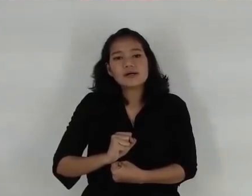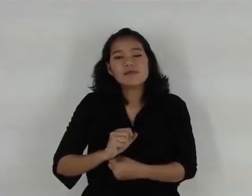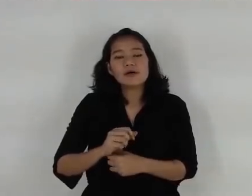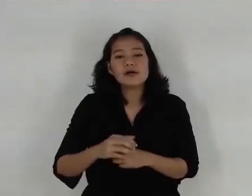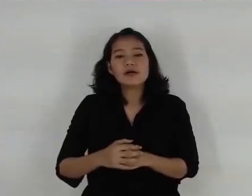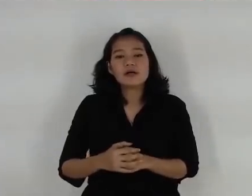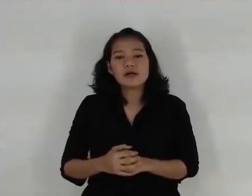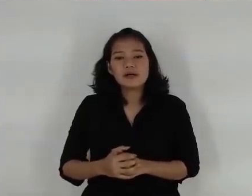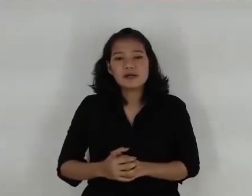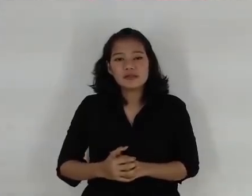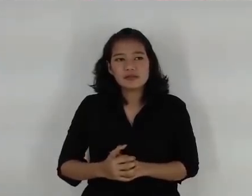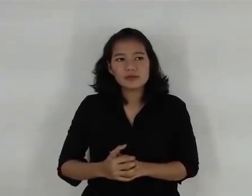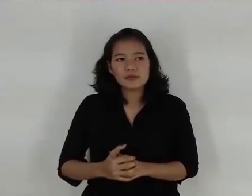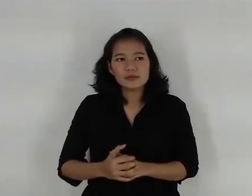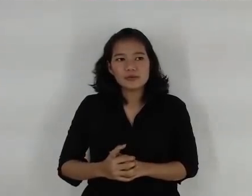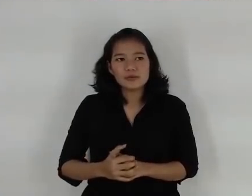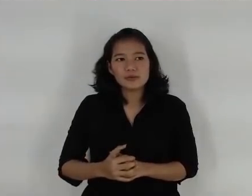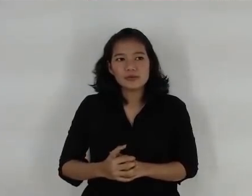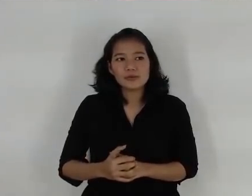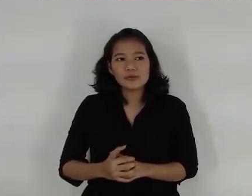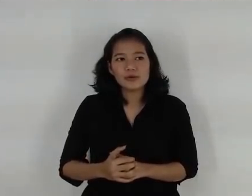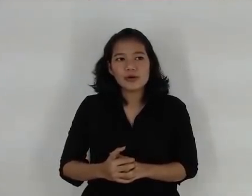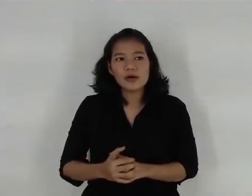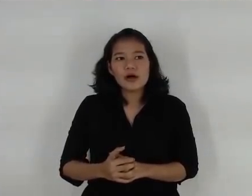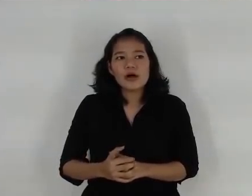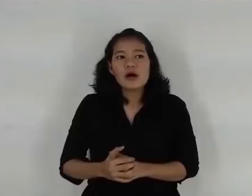Harun menunggumu